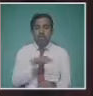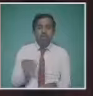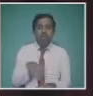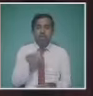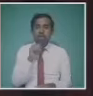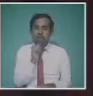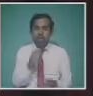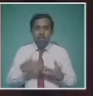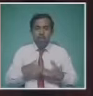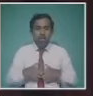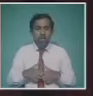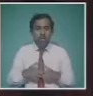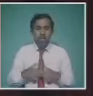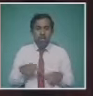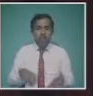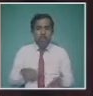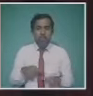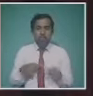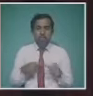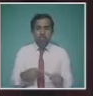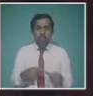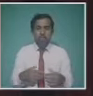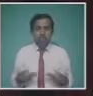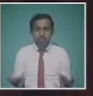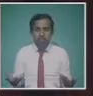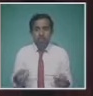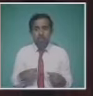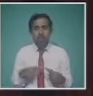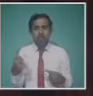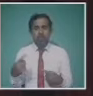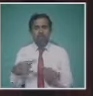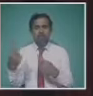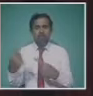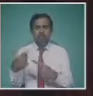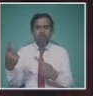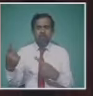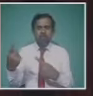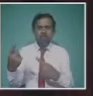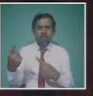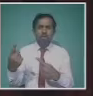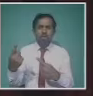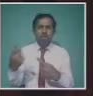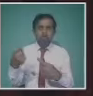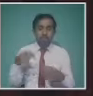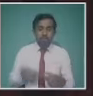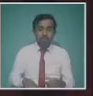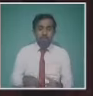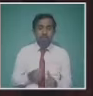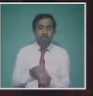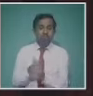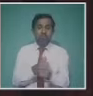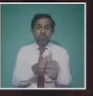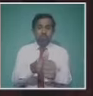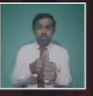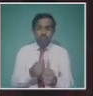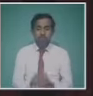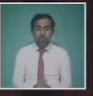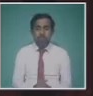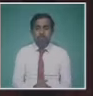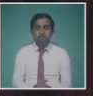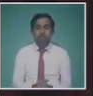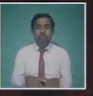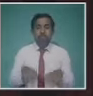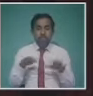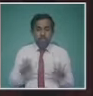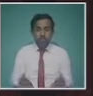ගැටලු වලට නෙමෙයි මේ මොහොතේ අවධානය යොමු වෙන්නේ වෙනත් මොනෝ හරි සිදුවීම් වෙනුවෙන් තමයි පස්සෙන් දුවන් උත්සාහ කරන්නේ ඒක නිසා